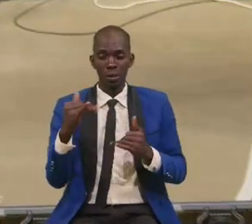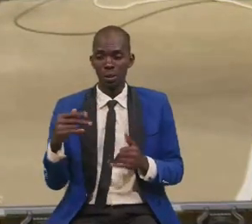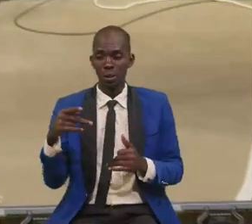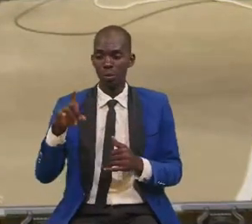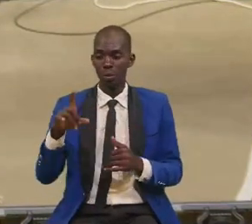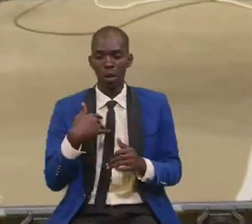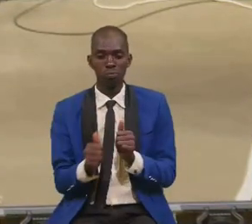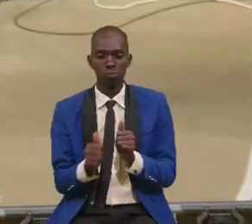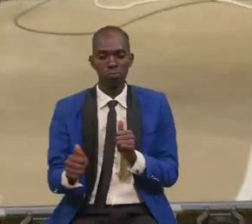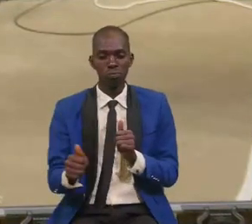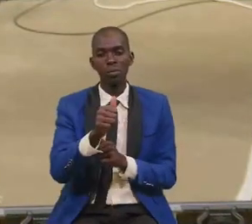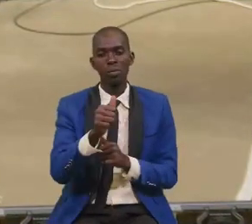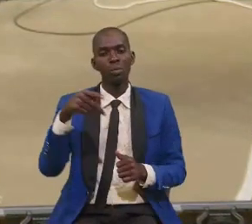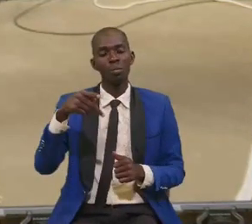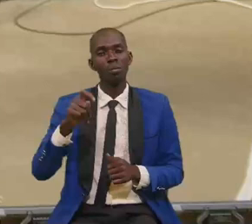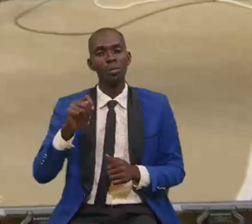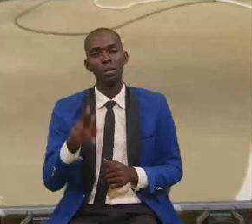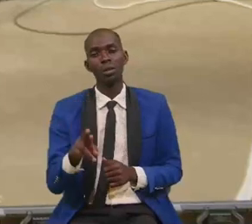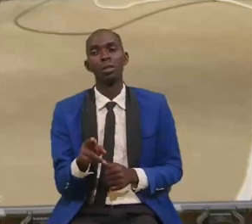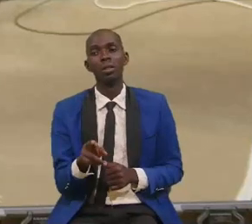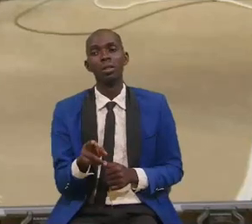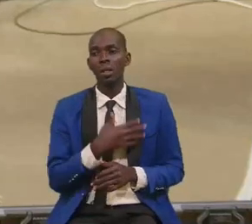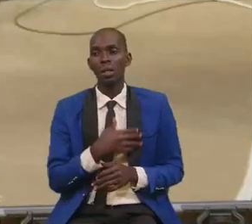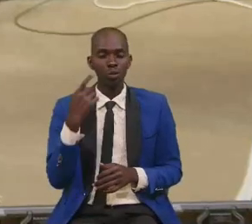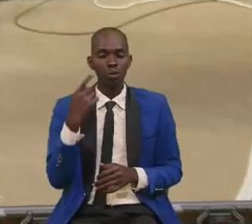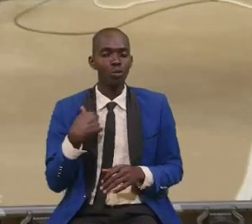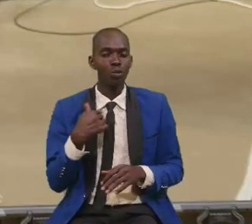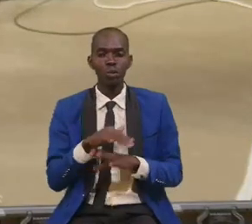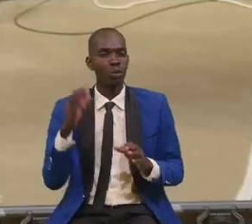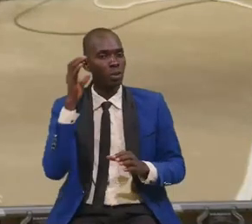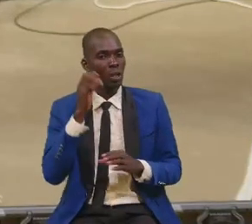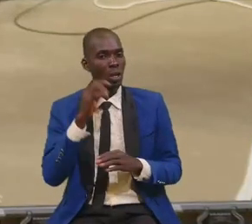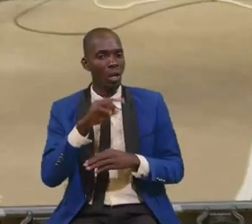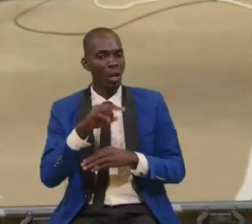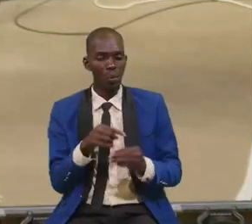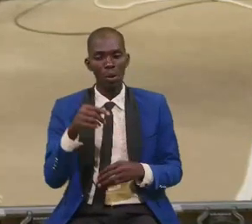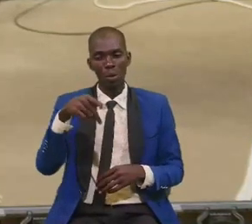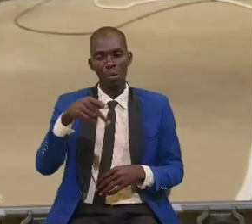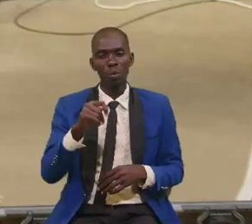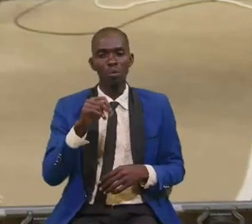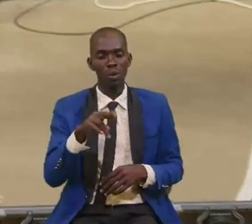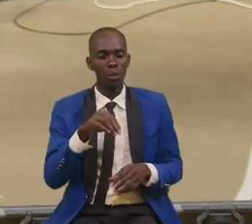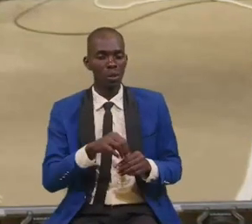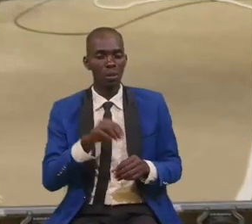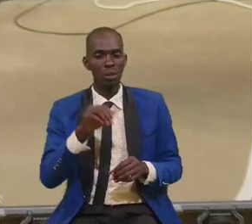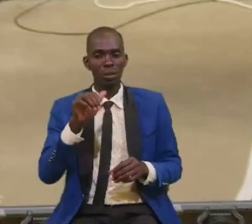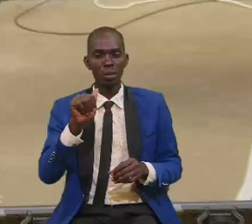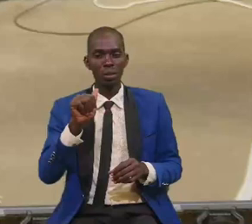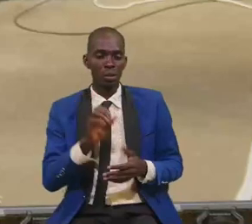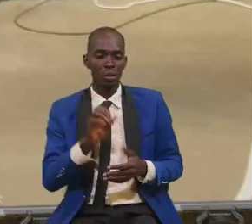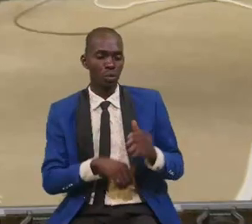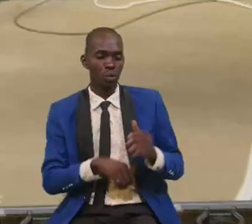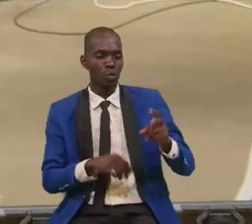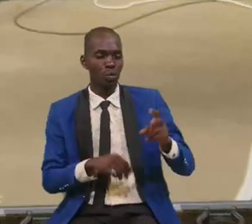Regardez-le. On n'entend plus parler de Pierre dans le chapitre 12, chapitre 13, Paul et